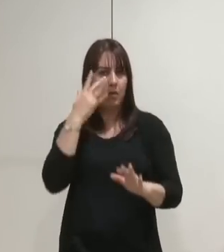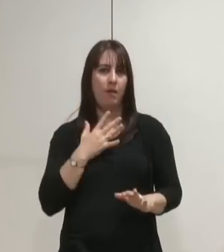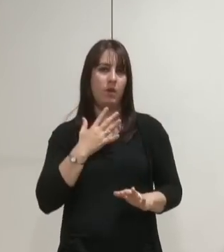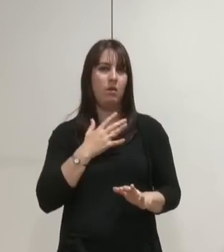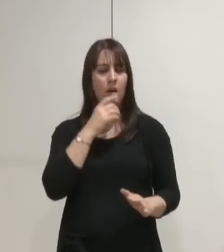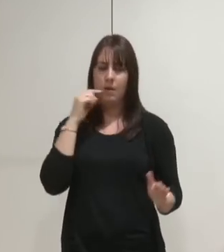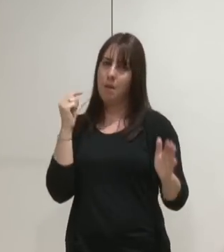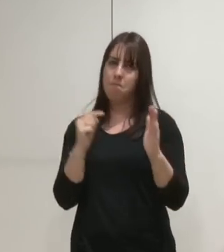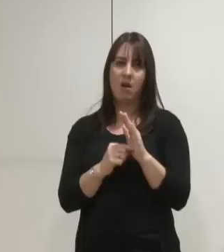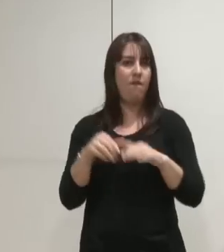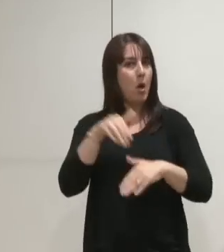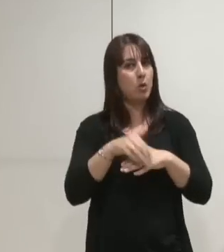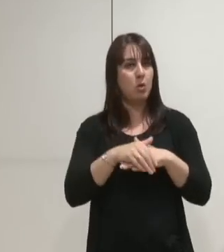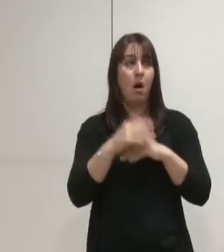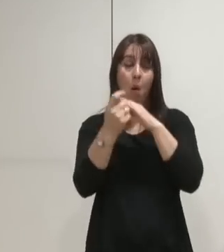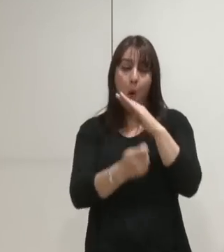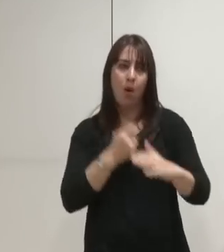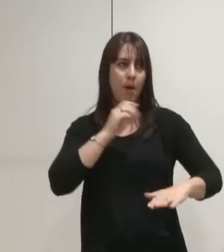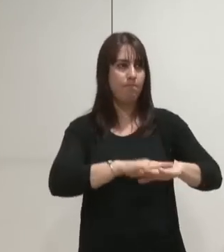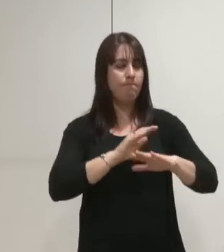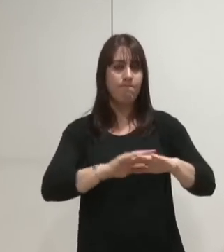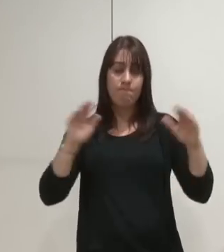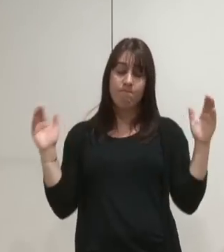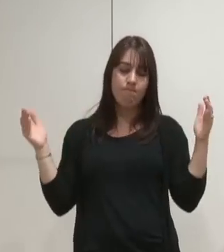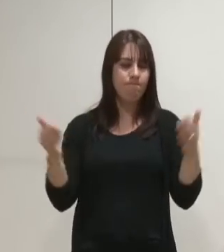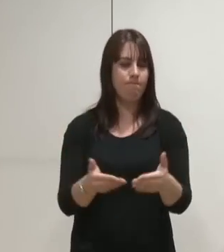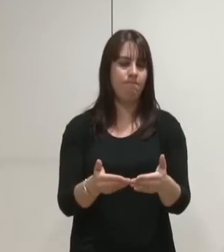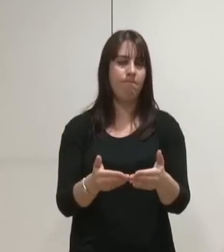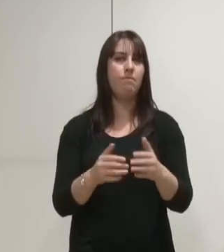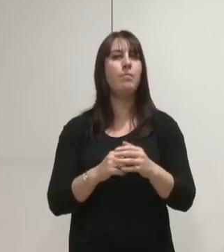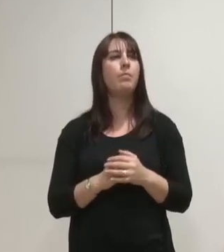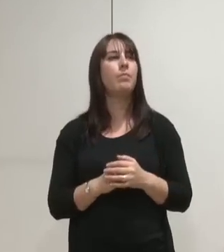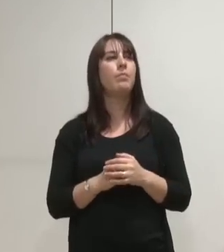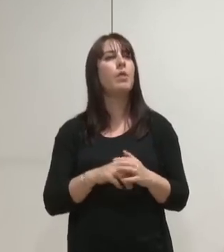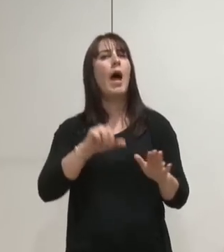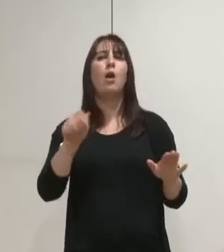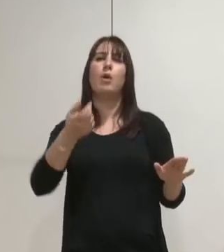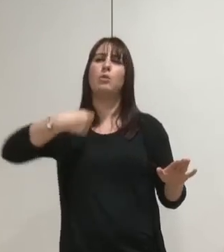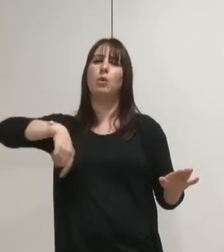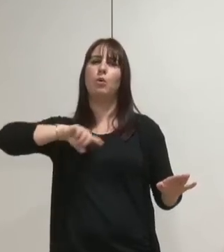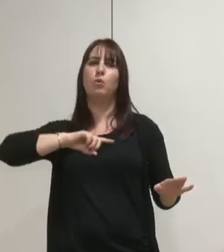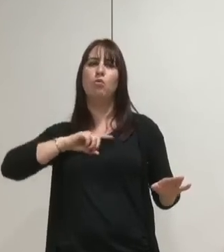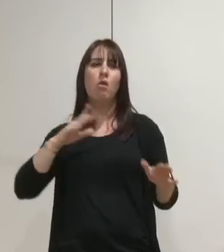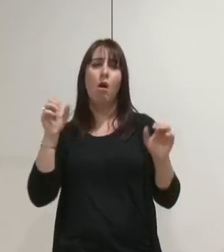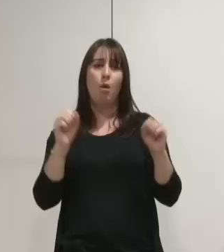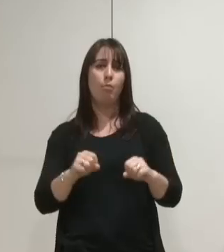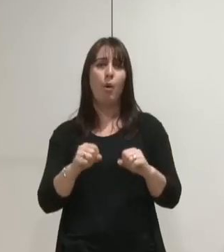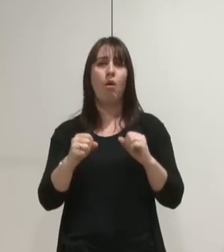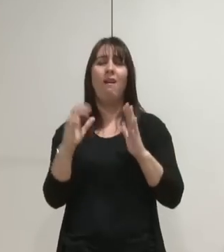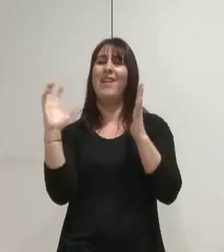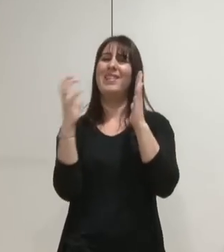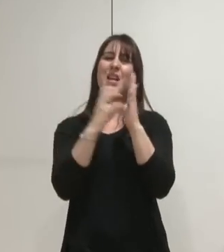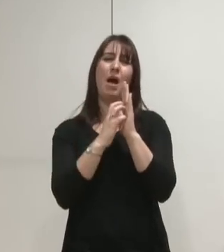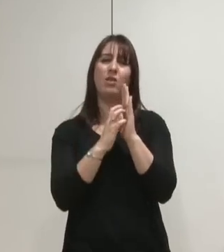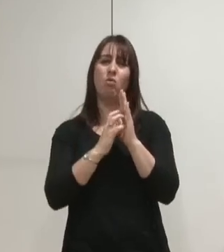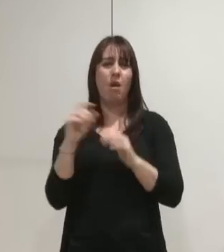privilégier ce soir encore une fois en pointant certes ce qui à nos yeux constitue les failles de la délibération que vous